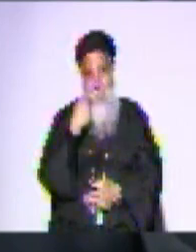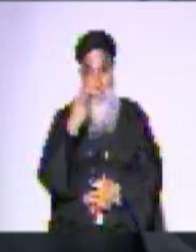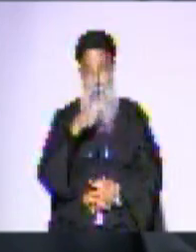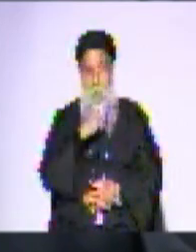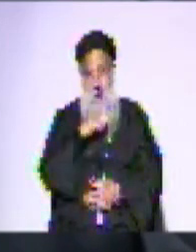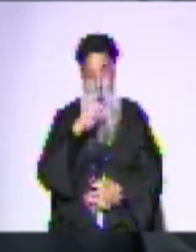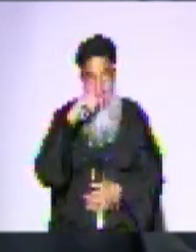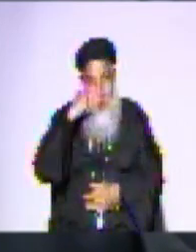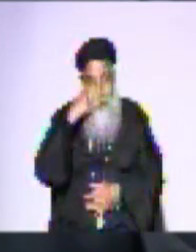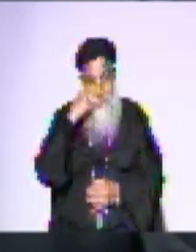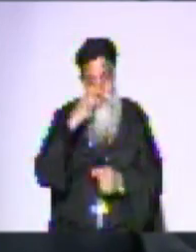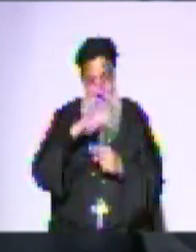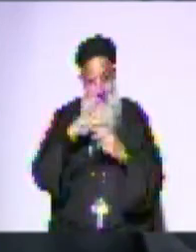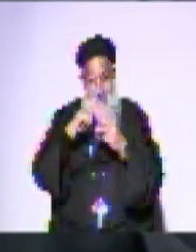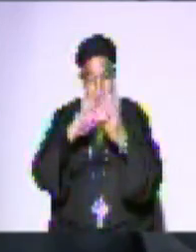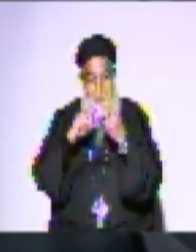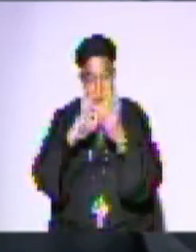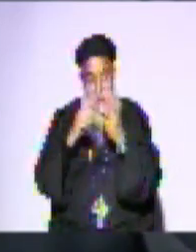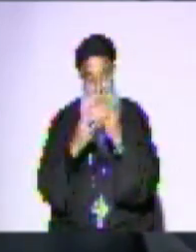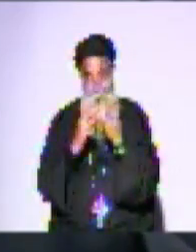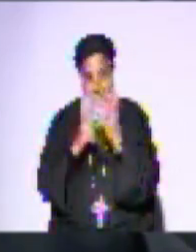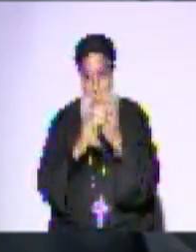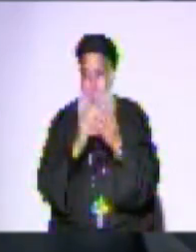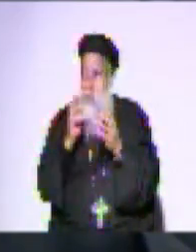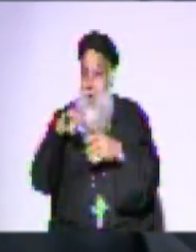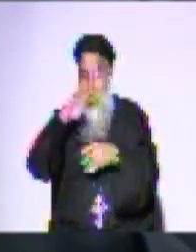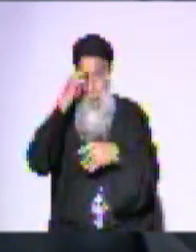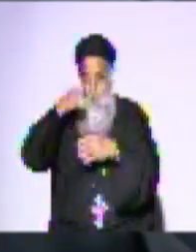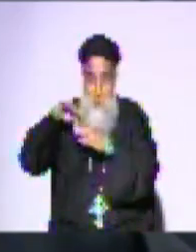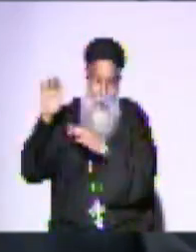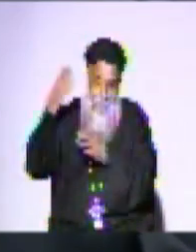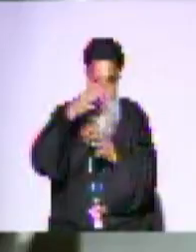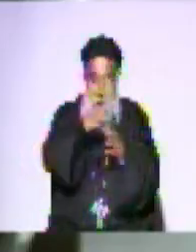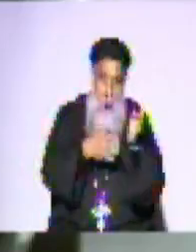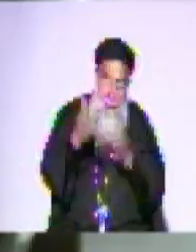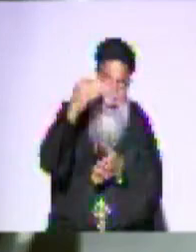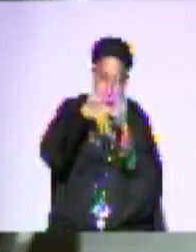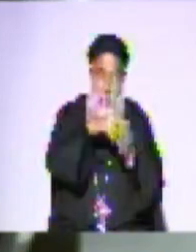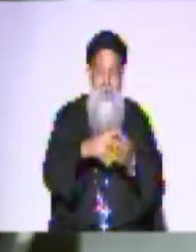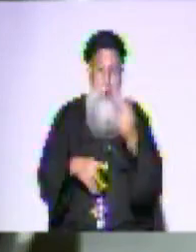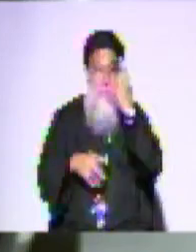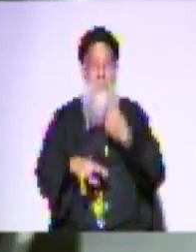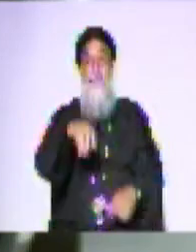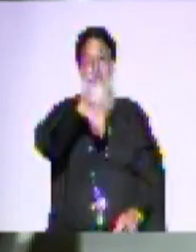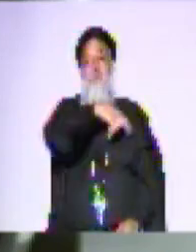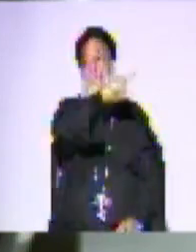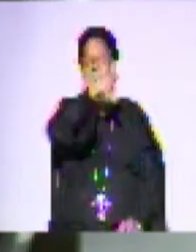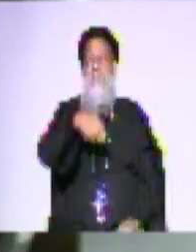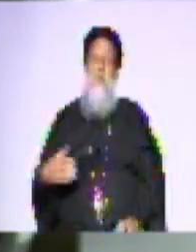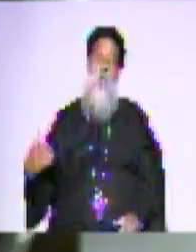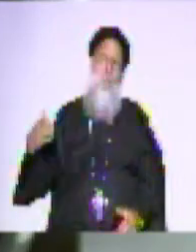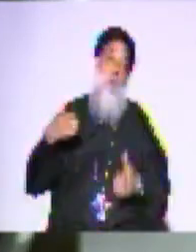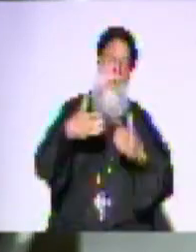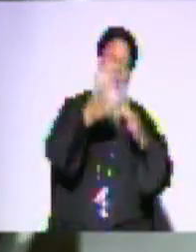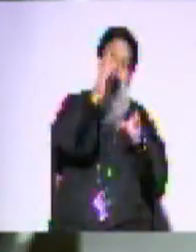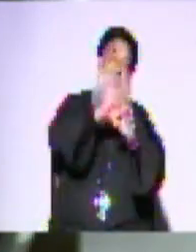نحن الآن أي المعمودية واضحة جدا مثاله يخلصنا, يخلصنا الآن